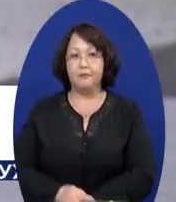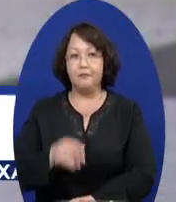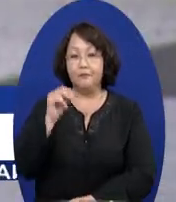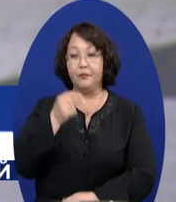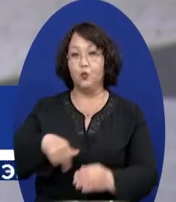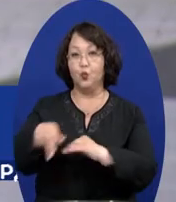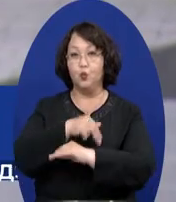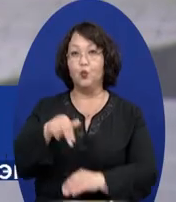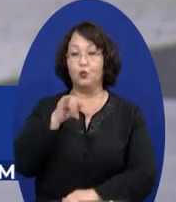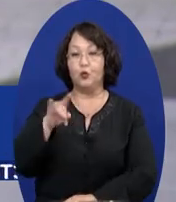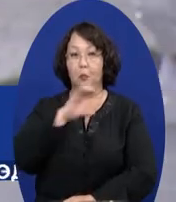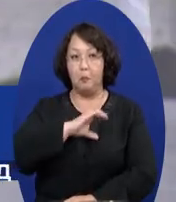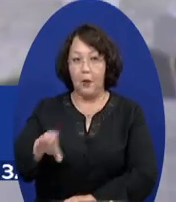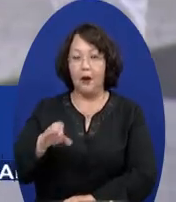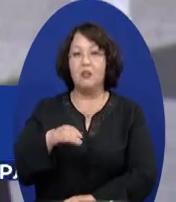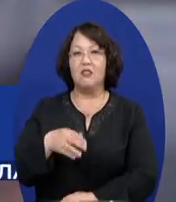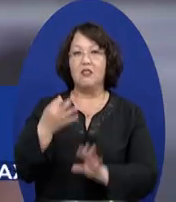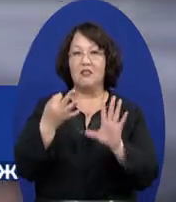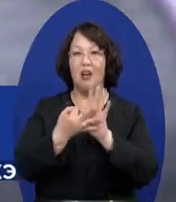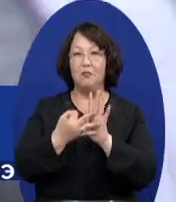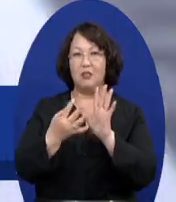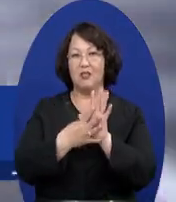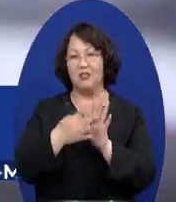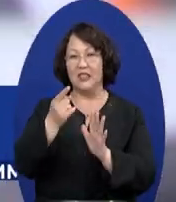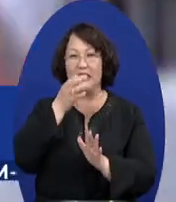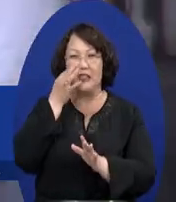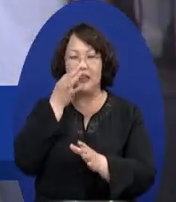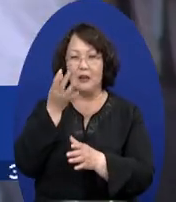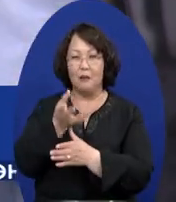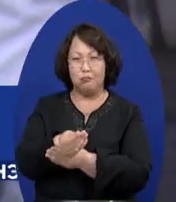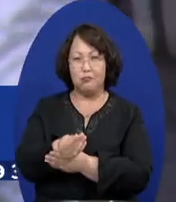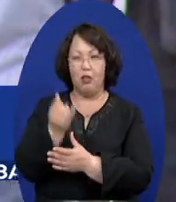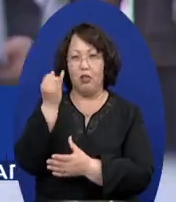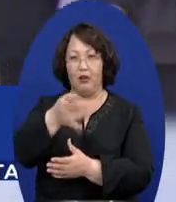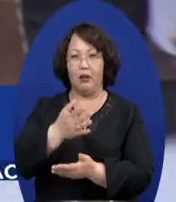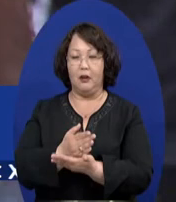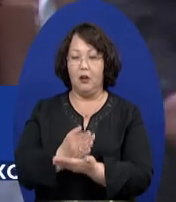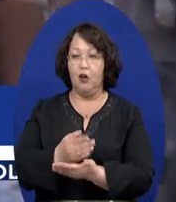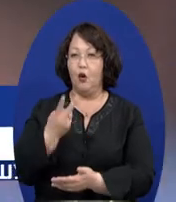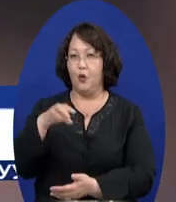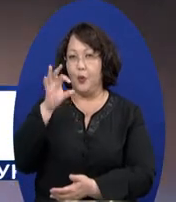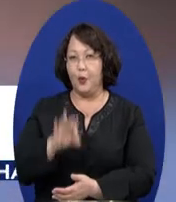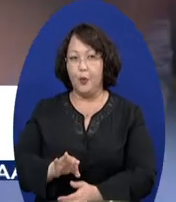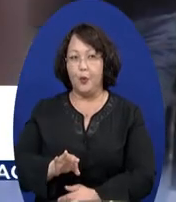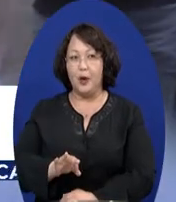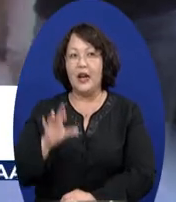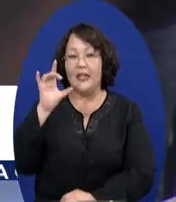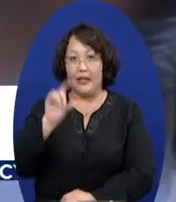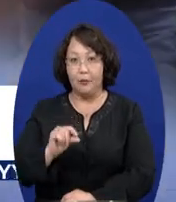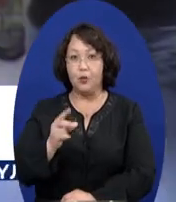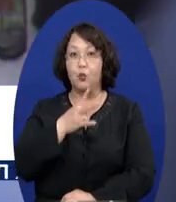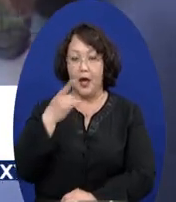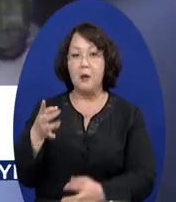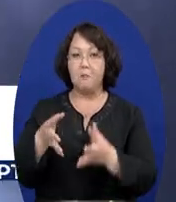Чингэлтэй дүүргийн прокурорын газар тэлхэд энэ онд 891 заллих гэмт хэрэг бүртгэгджээ. Үүний 20 орчим хувийг хэм дүүнээр үл хөдлөх ит